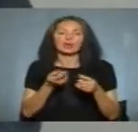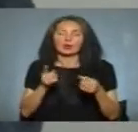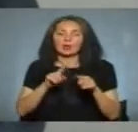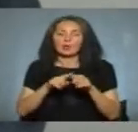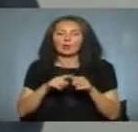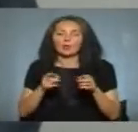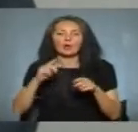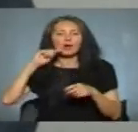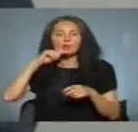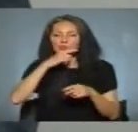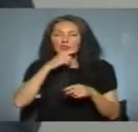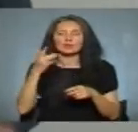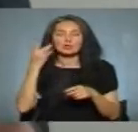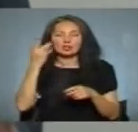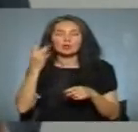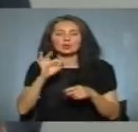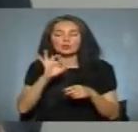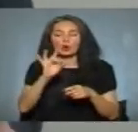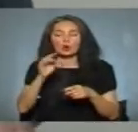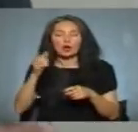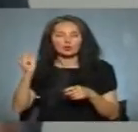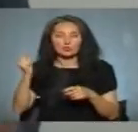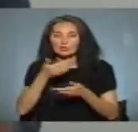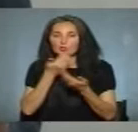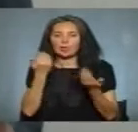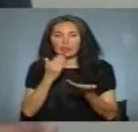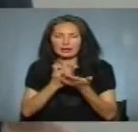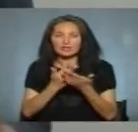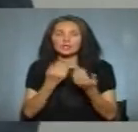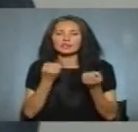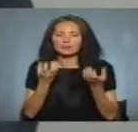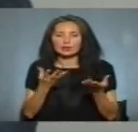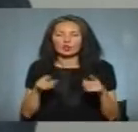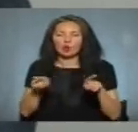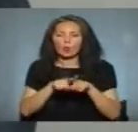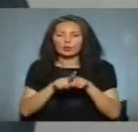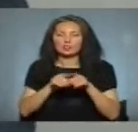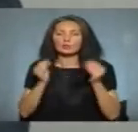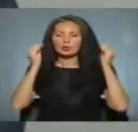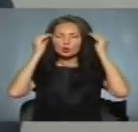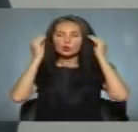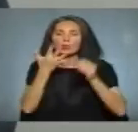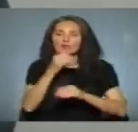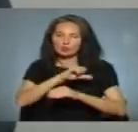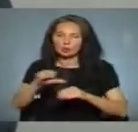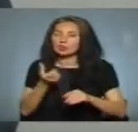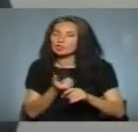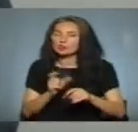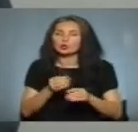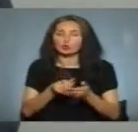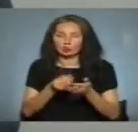ергономічності немає. Є, звичайно, подібні моделі. Закордоння, ну вони значно дорожче і